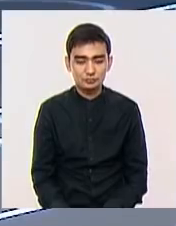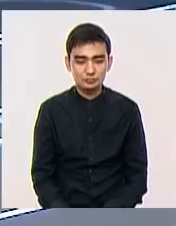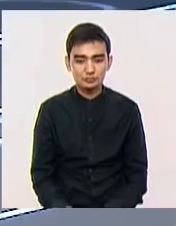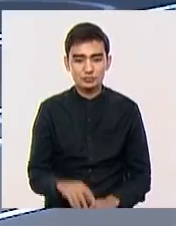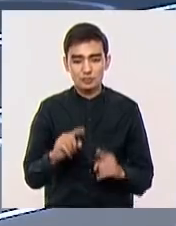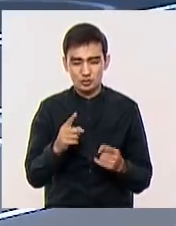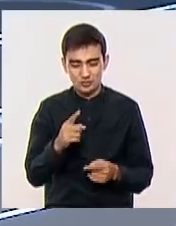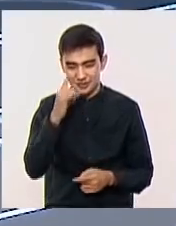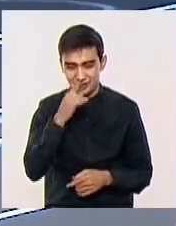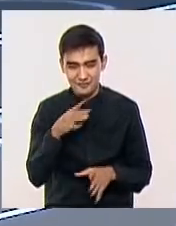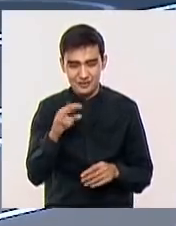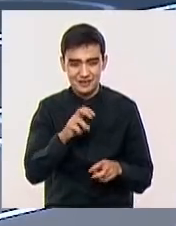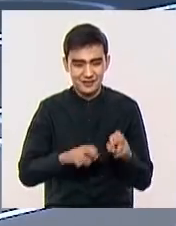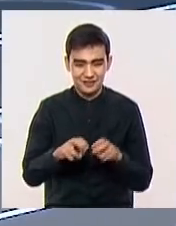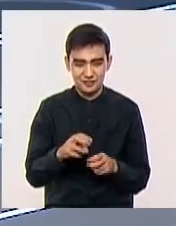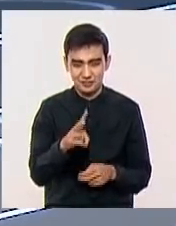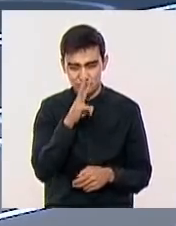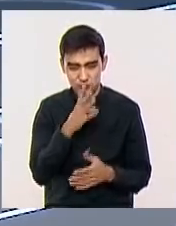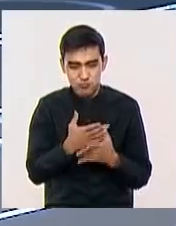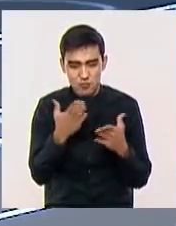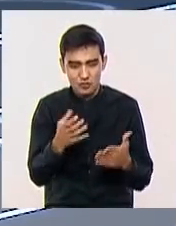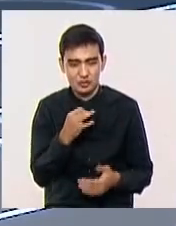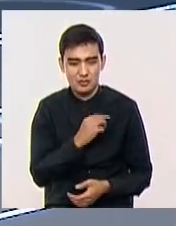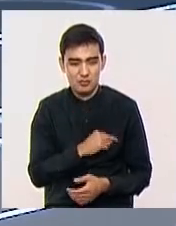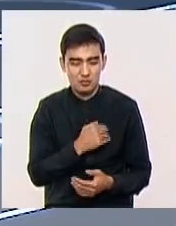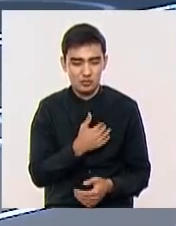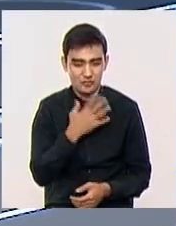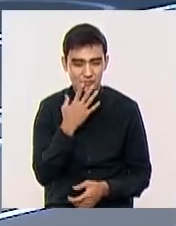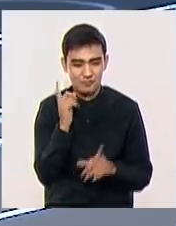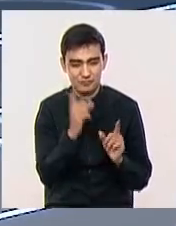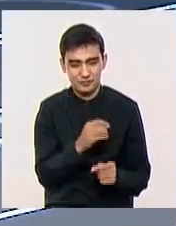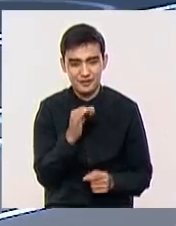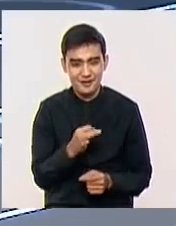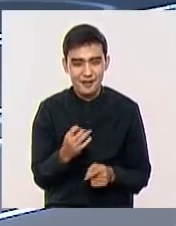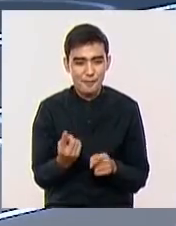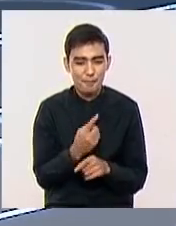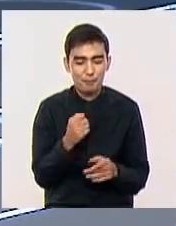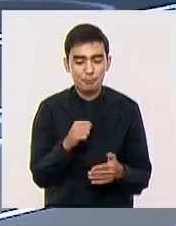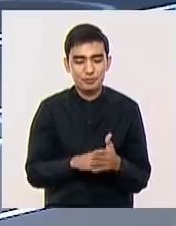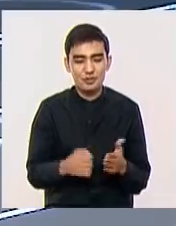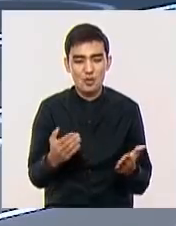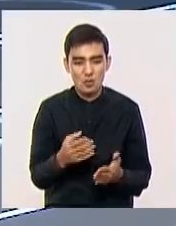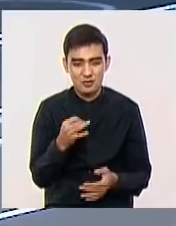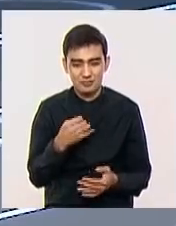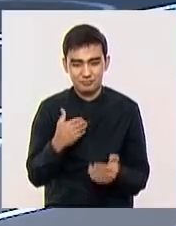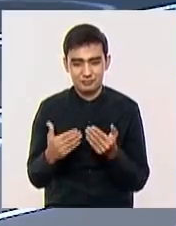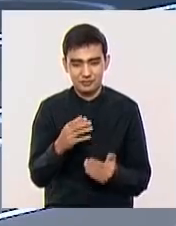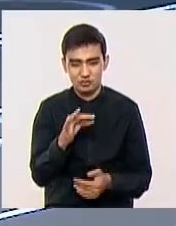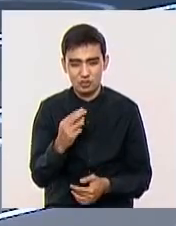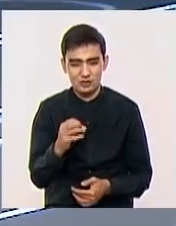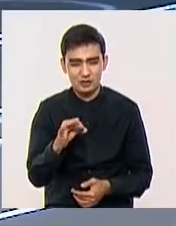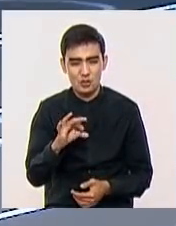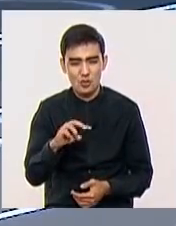Почему казахстанцы ищут высокооплачиваемую работу за рубежом? Каковы истинные причины? Поговорим об этом с